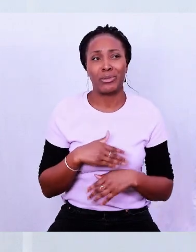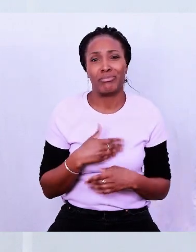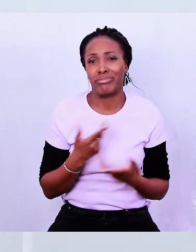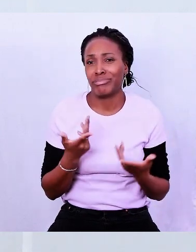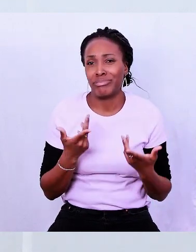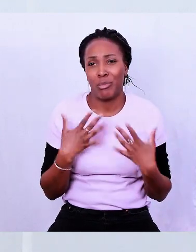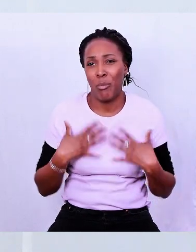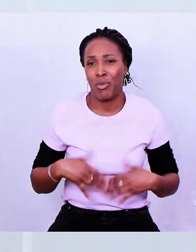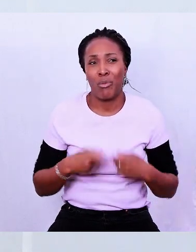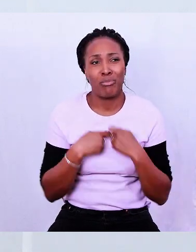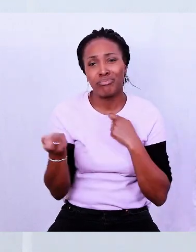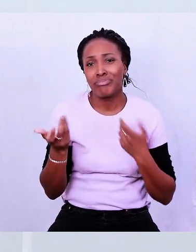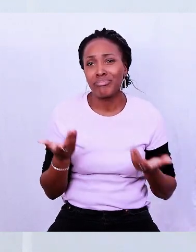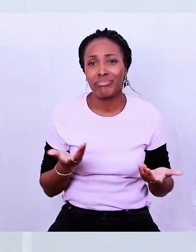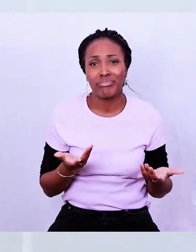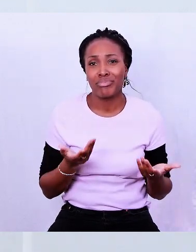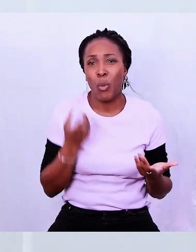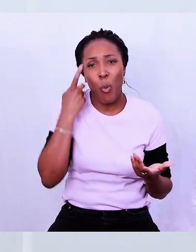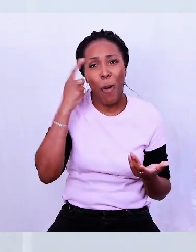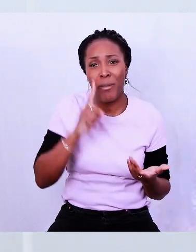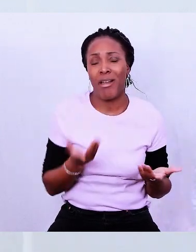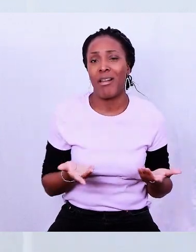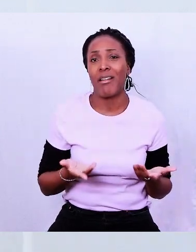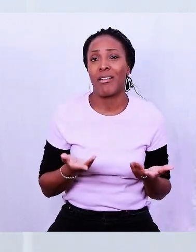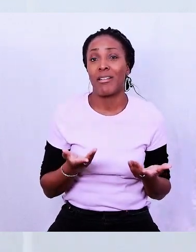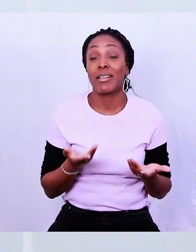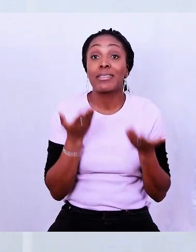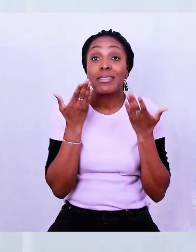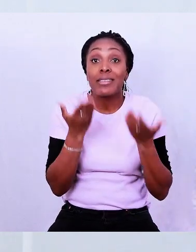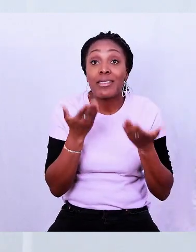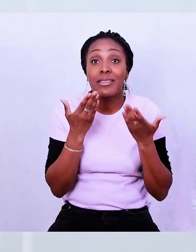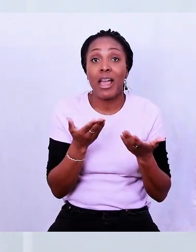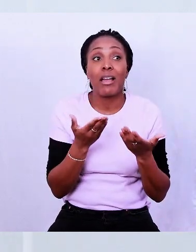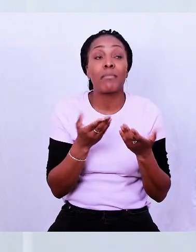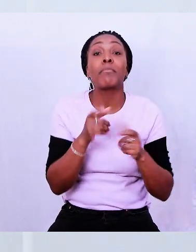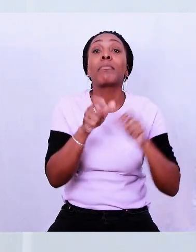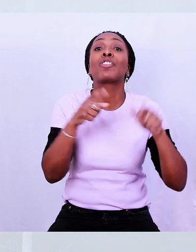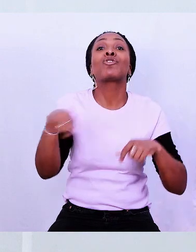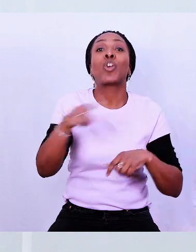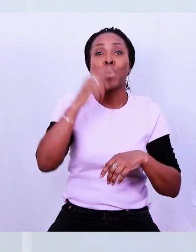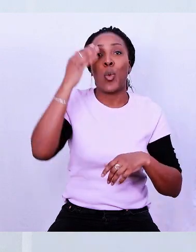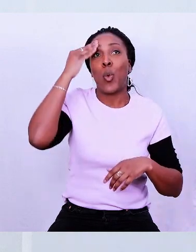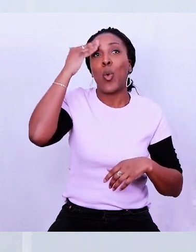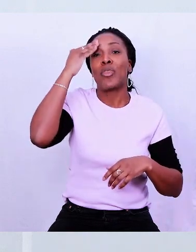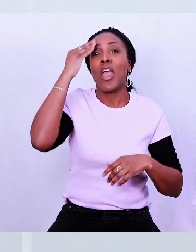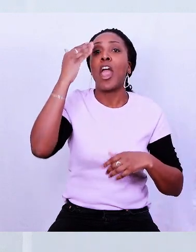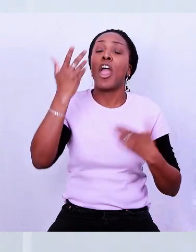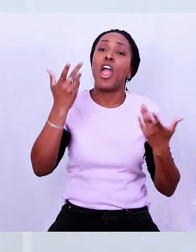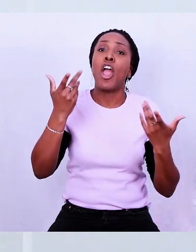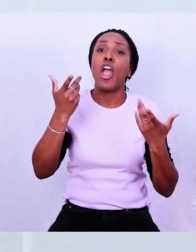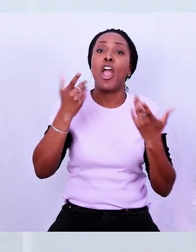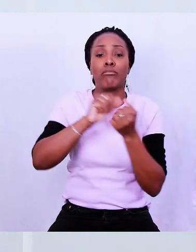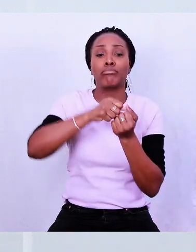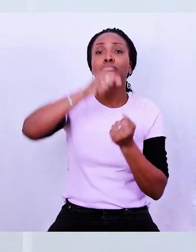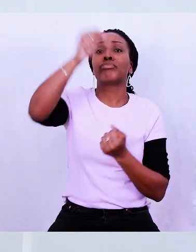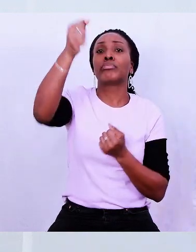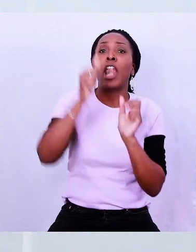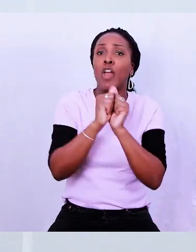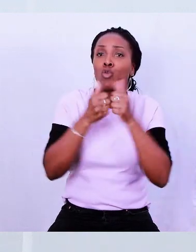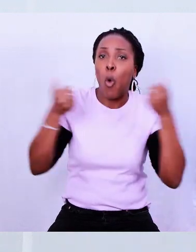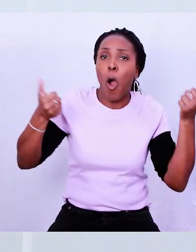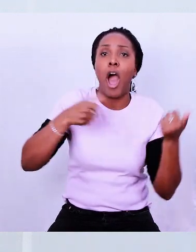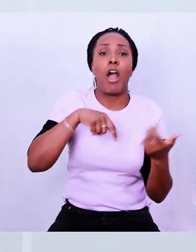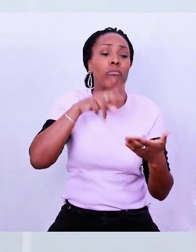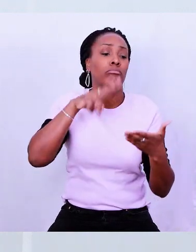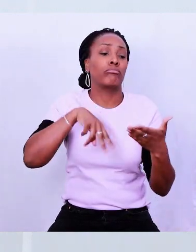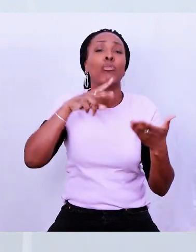force. Donc en fait, ils étaient dans une connaissance théologique, mais ils ne voulaient pas, croire en Jésus-Christ. Et c'était